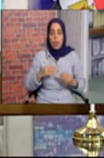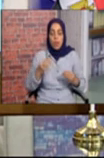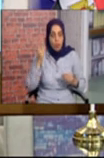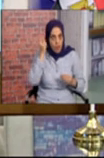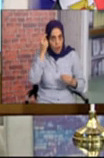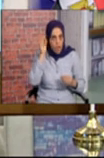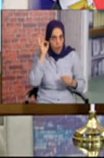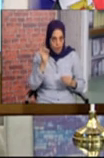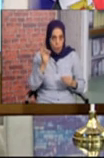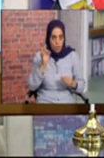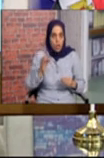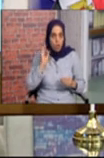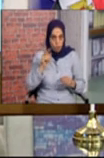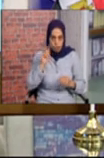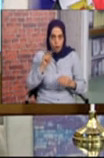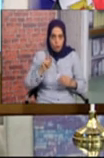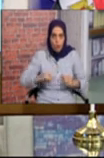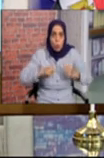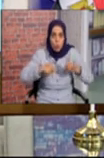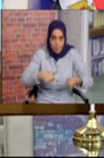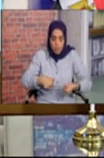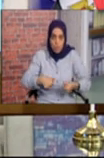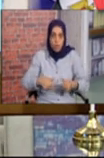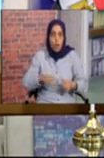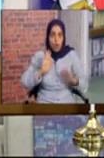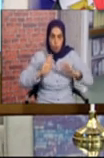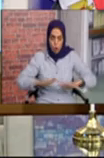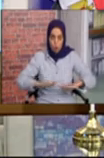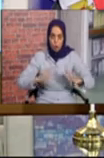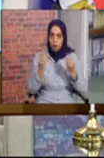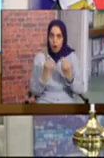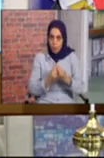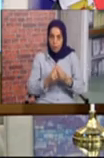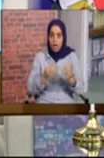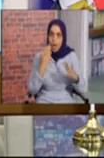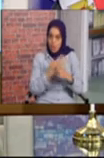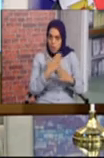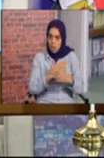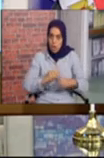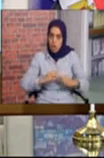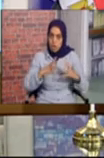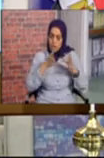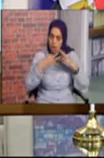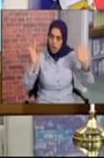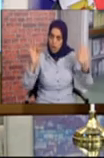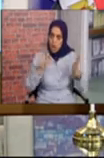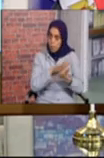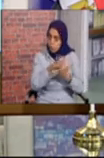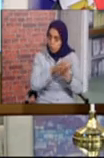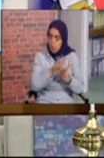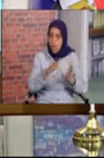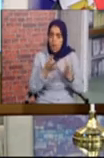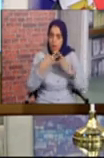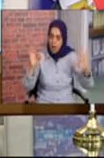الحكمة، إنك النهاردة عندكم استعداد نقعد مع بعض علشان نحل المشكلة دي